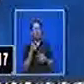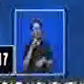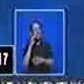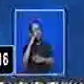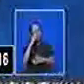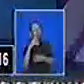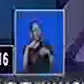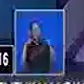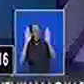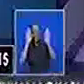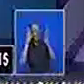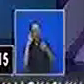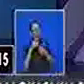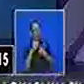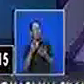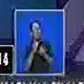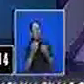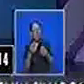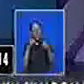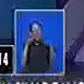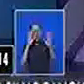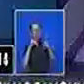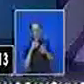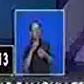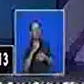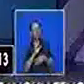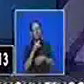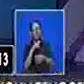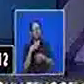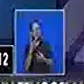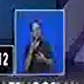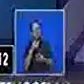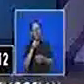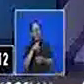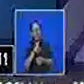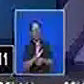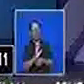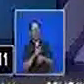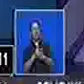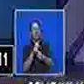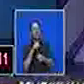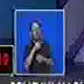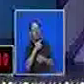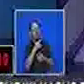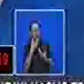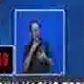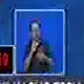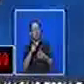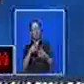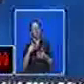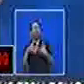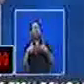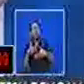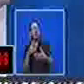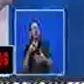terjadi hal seperti itu, sebenarnya track itu sudah ada. Track itu sudah ada, bahkan sudah diproses melalui